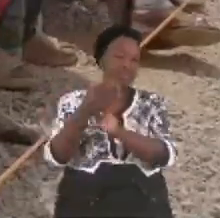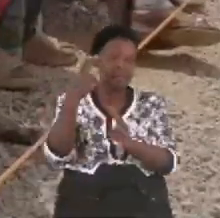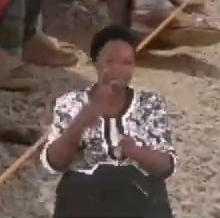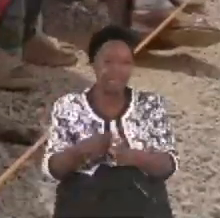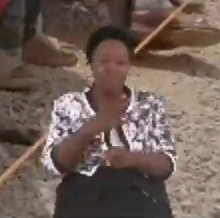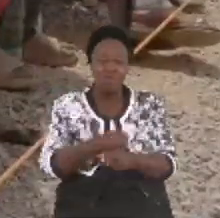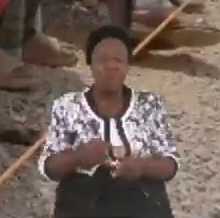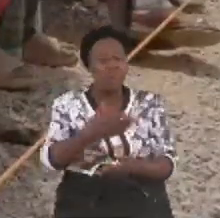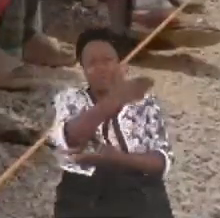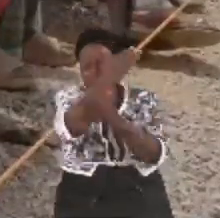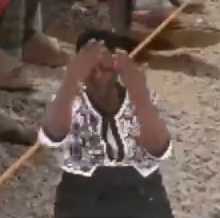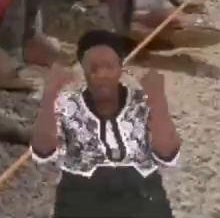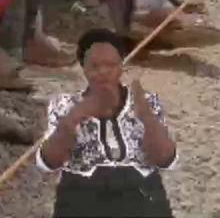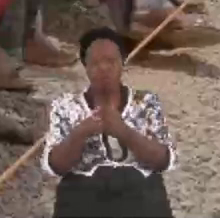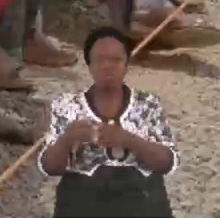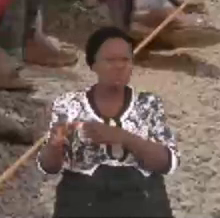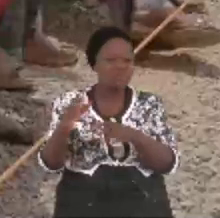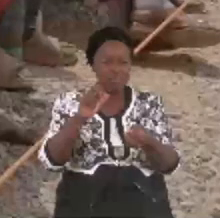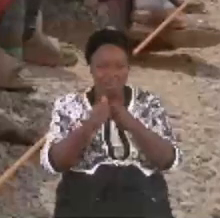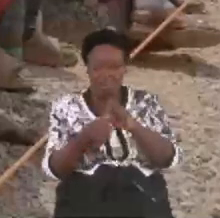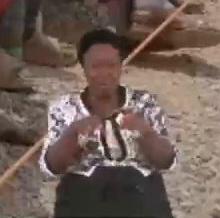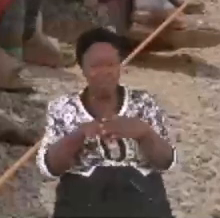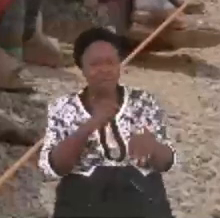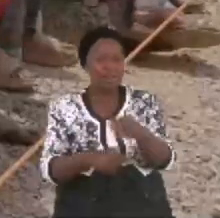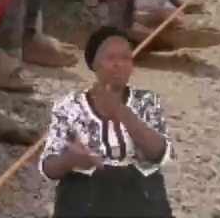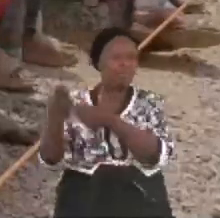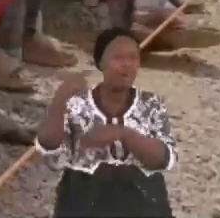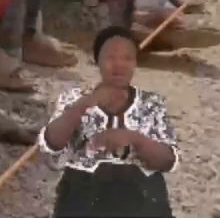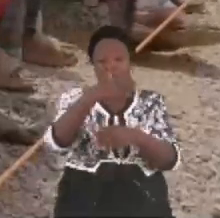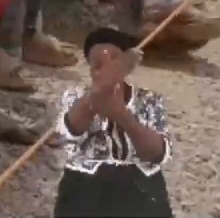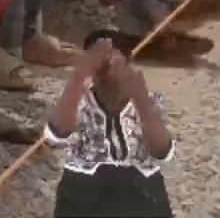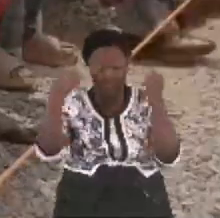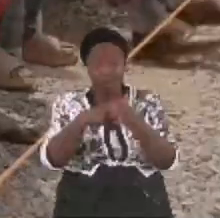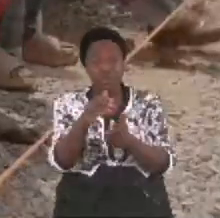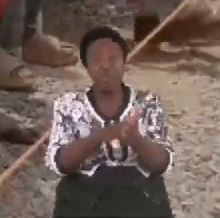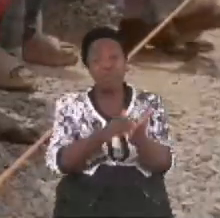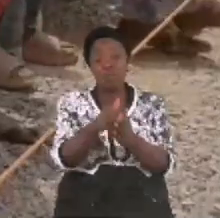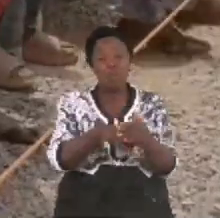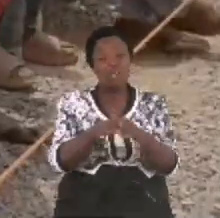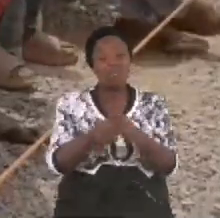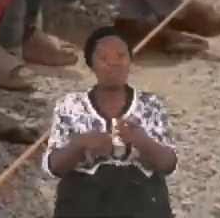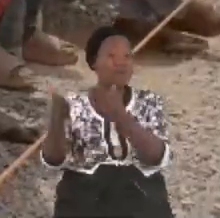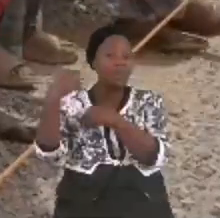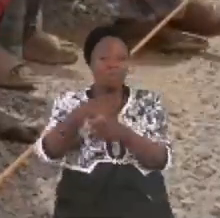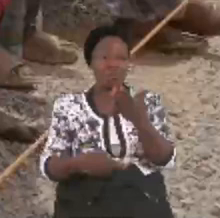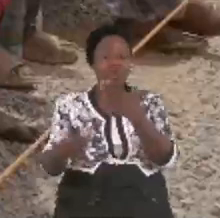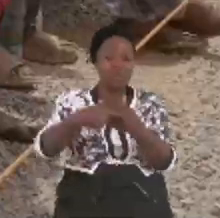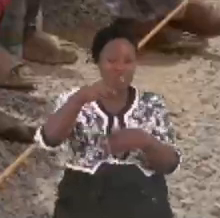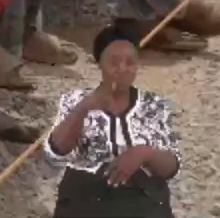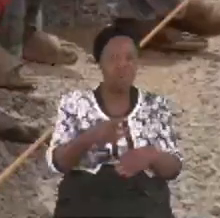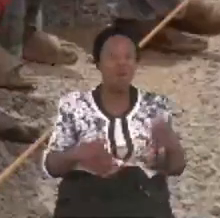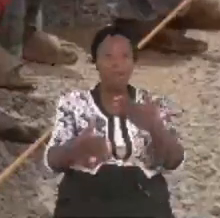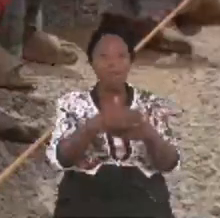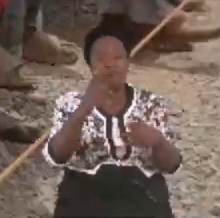tous tes égarements du passé. Il va oublier toutes tes faiblesses du passé. Il va te restaurer. Il